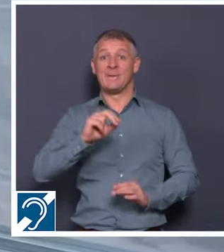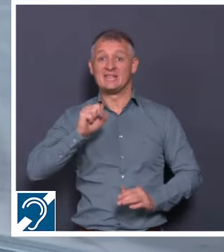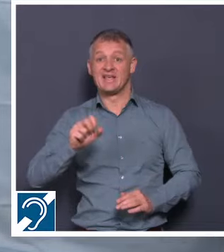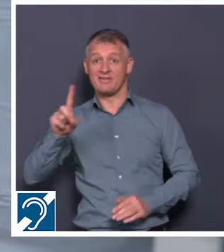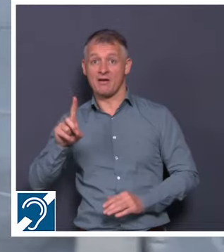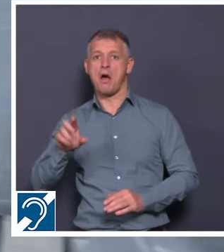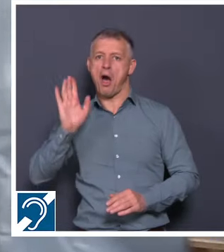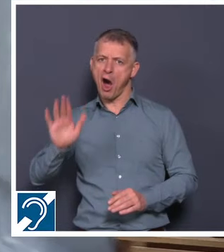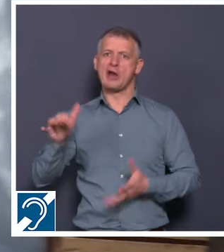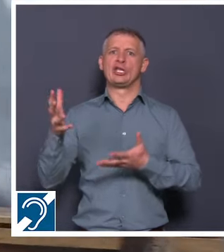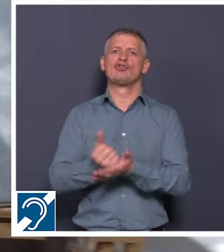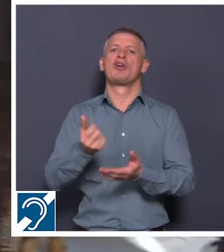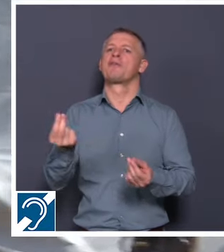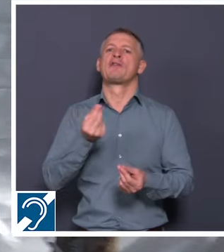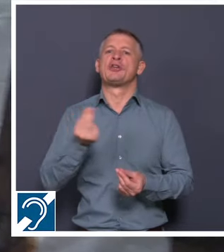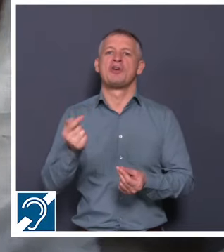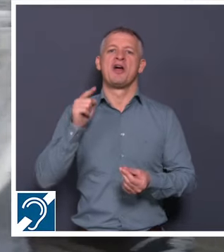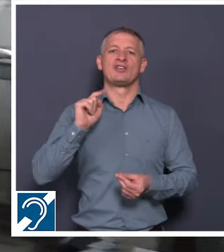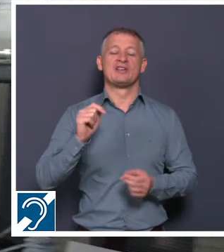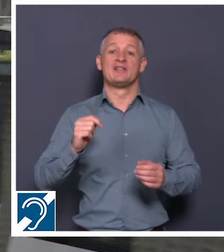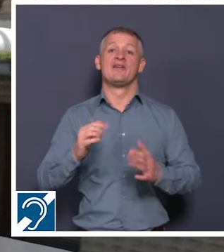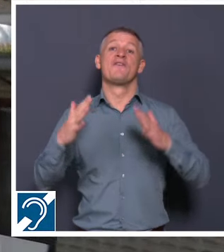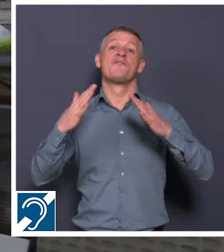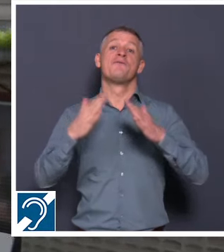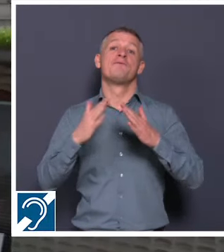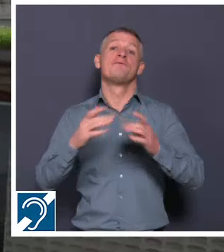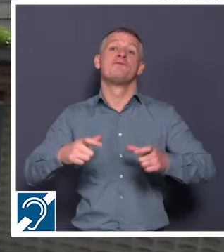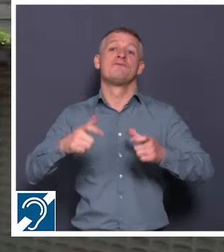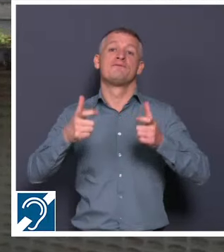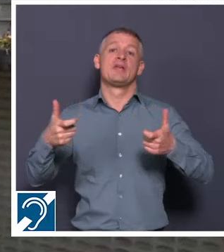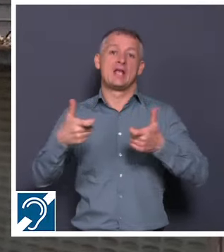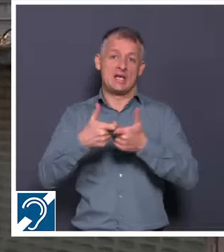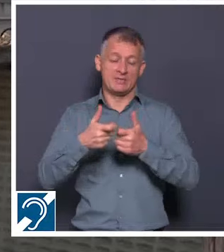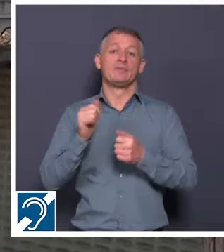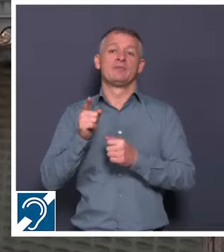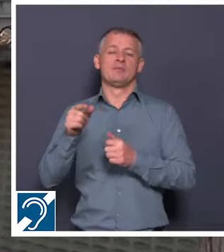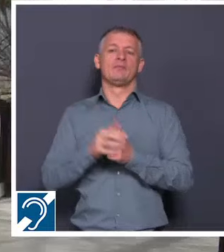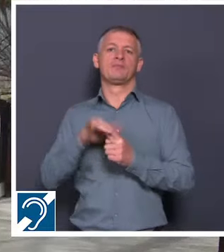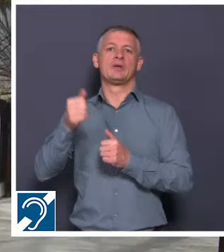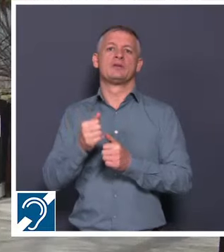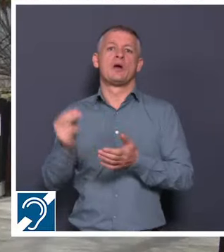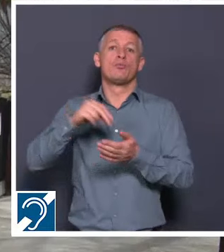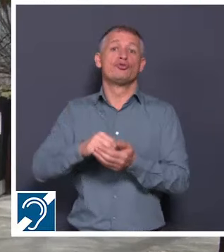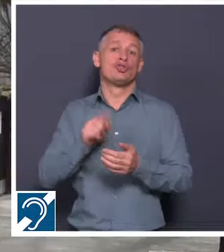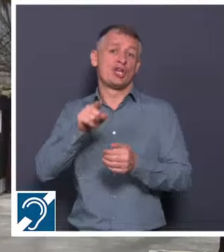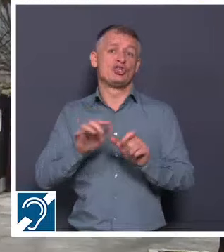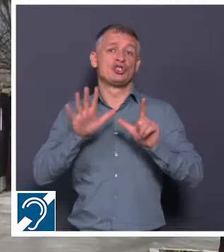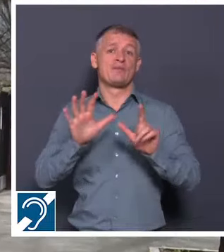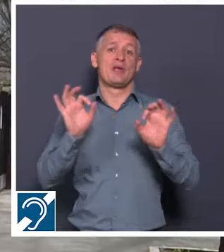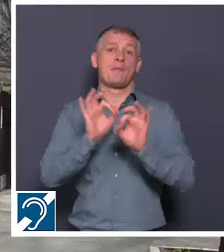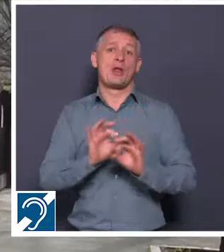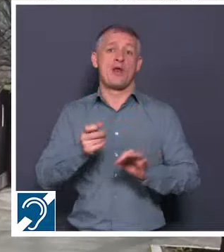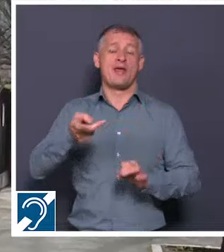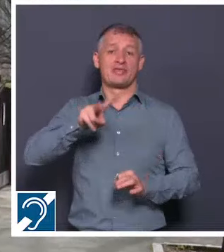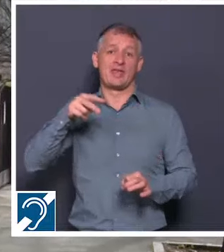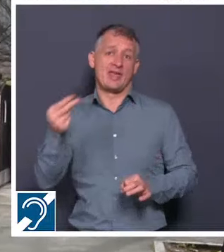de câștigat. De ce? Această vilă, Recorder a scris că în ea se investește 7 milioane de euro și că este pregătită pentru momentul